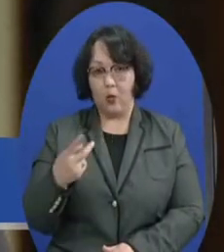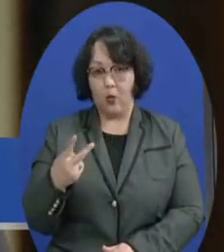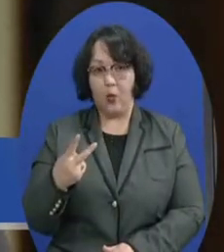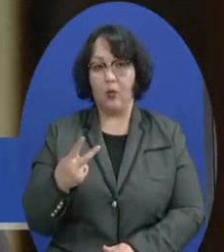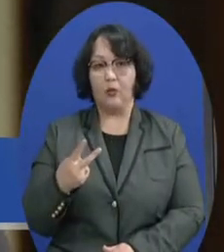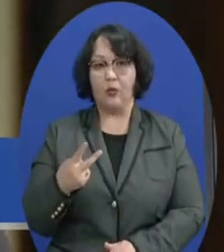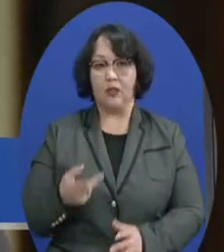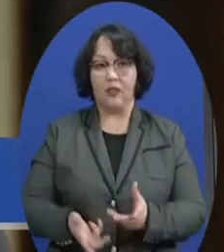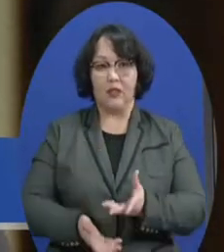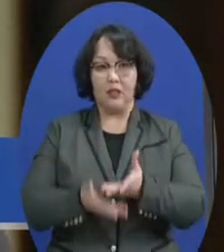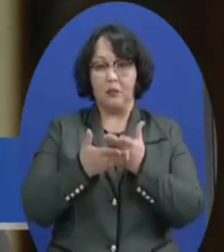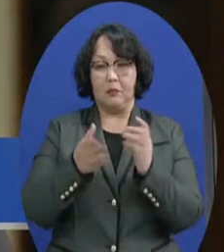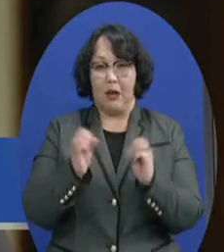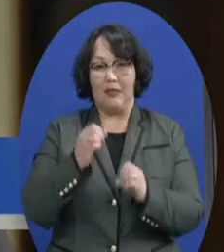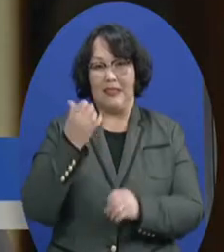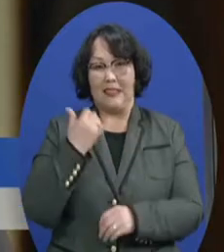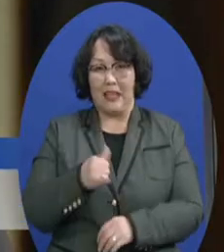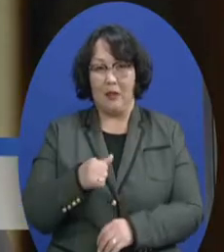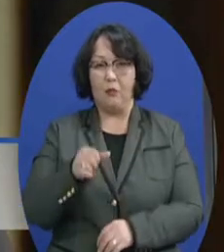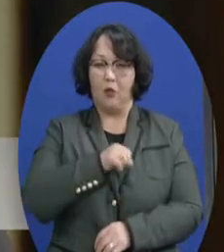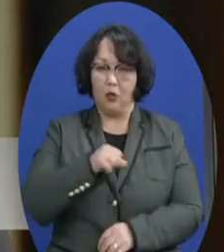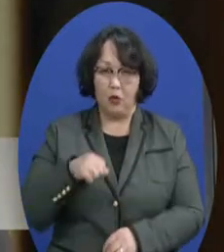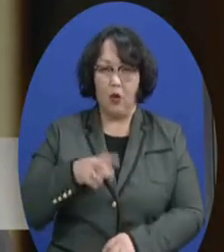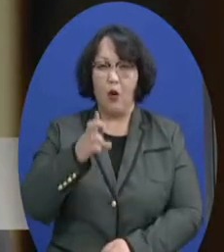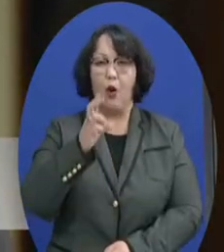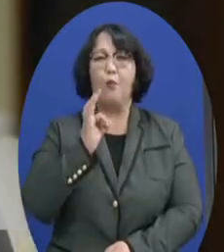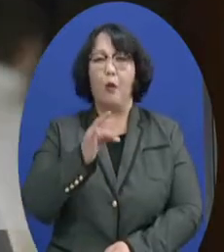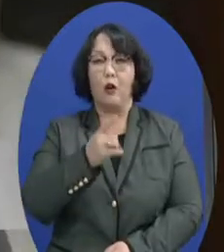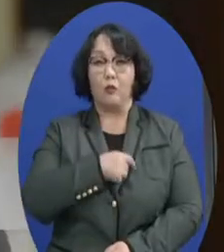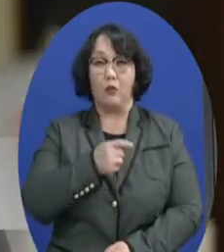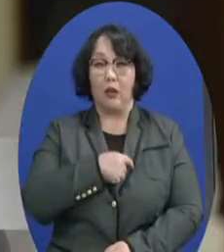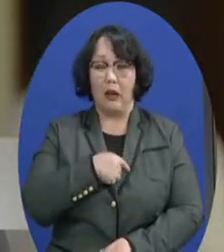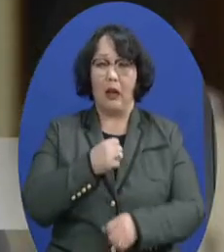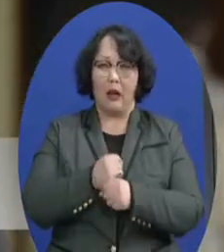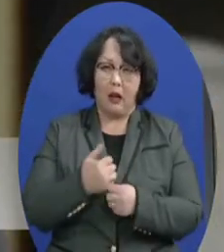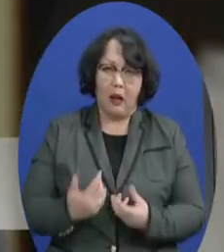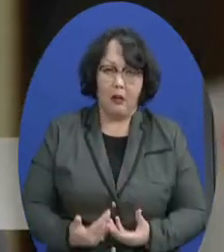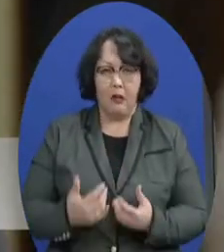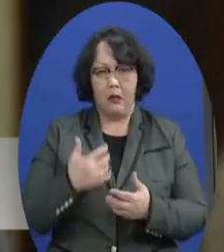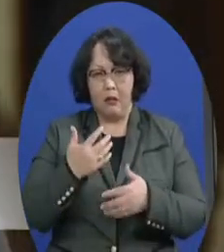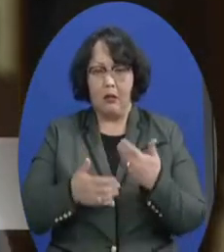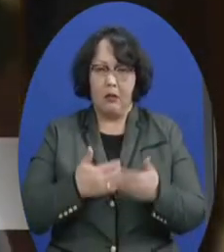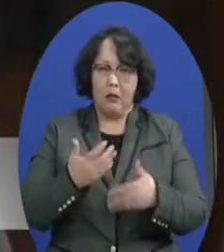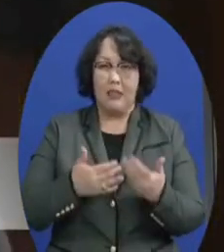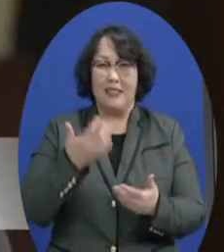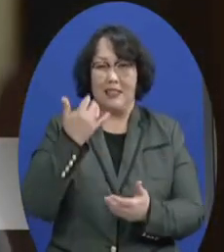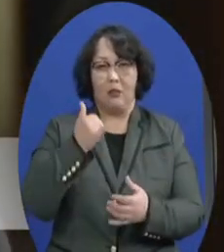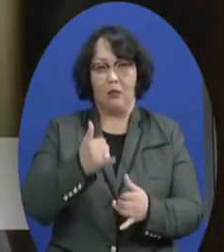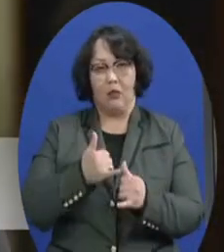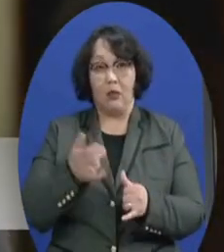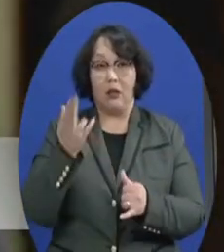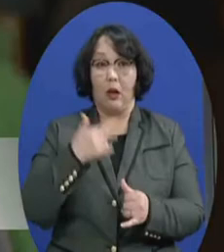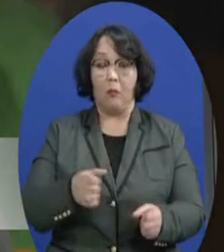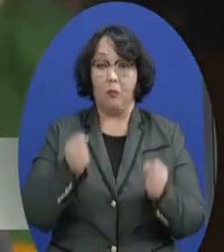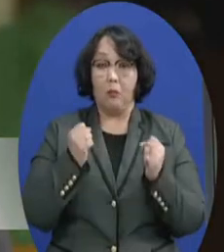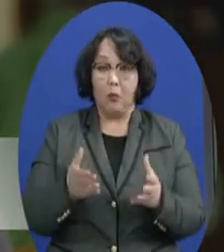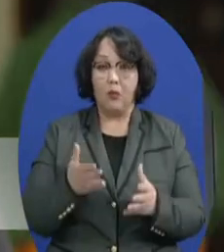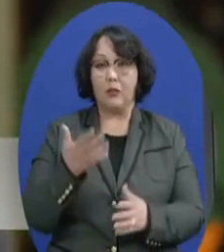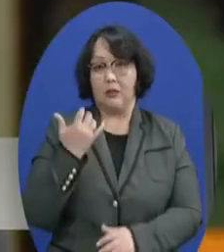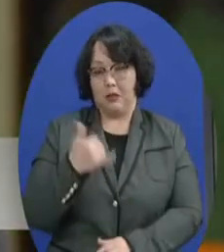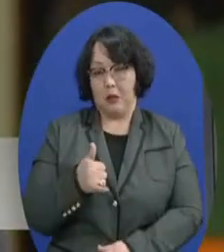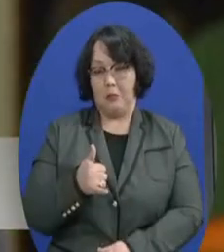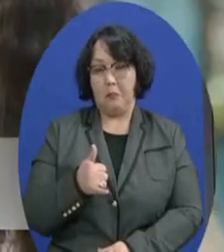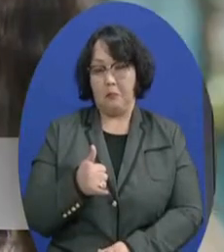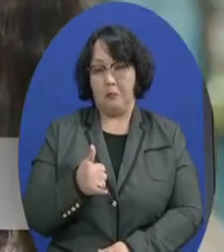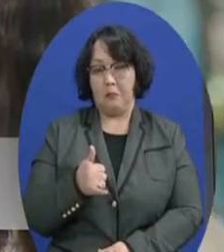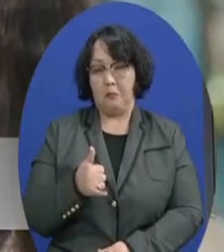өөрөө дэмжлэг байхгүй зарим нь өөрийнхөө гол сурхаар яваад тэгээд бас зарим нь эрсдэлтэй дампуурах ч юм уу тий